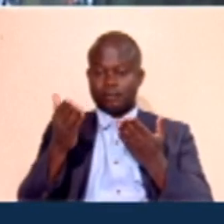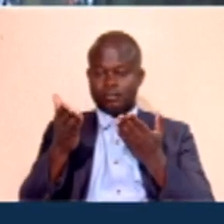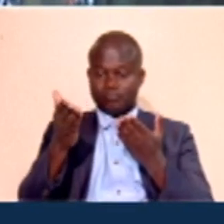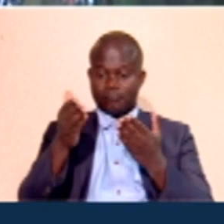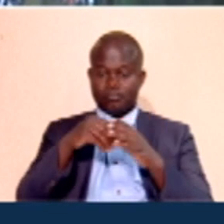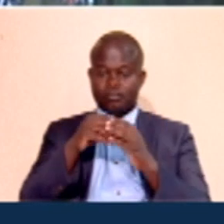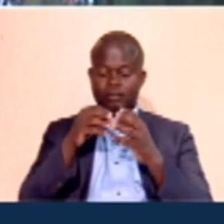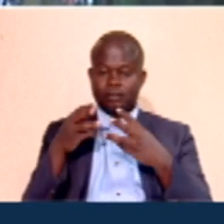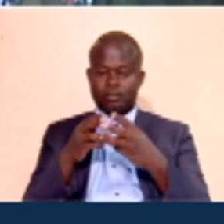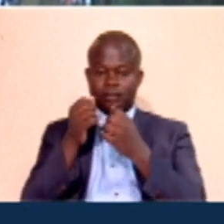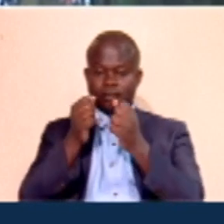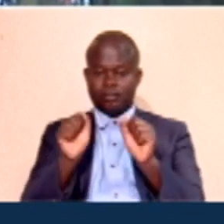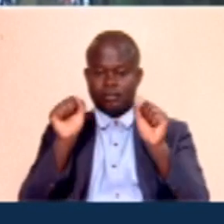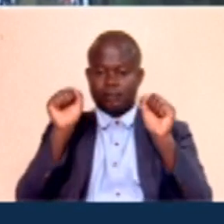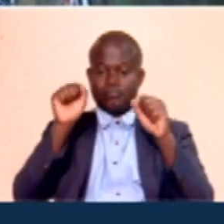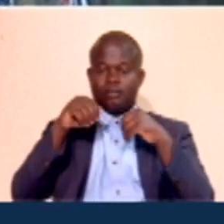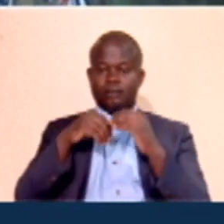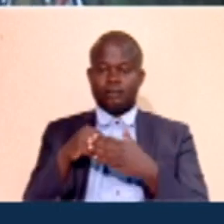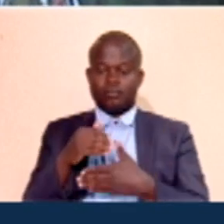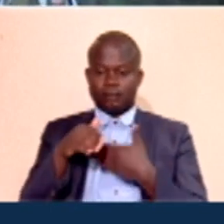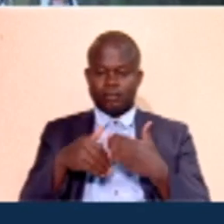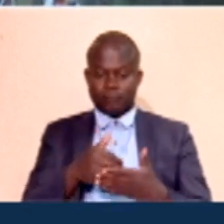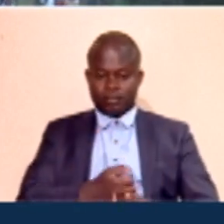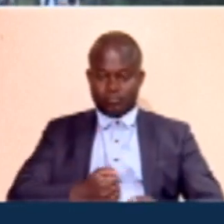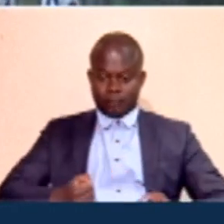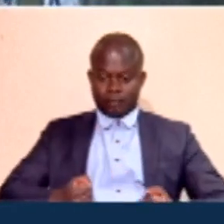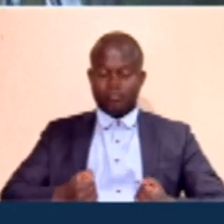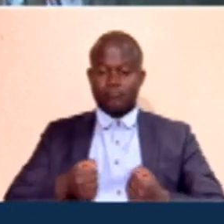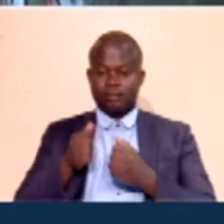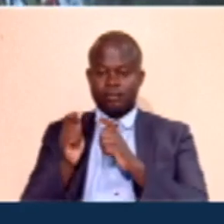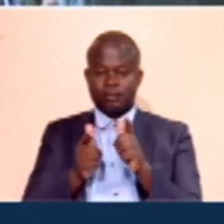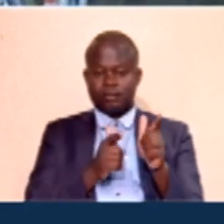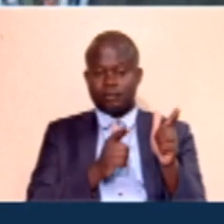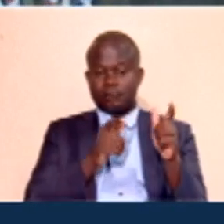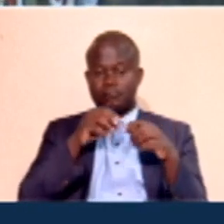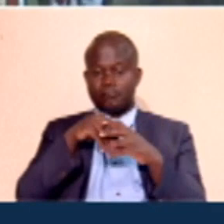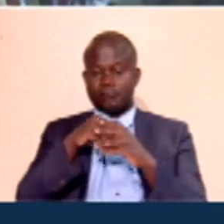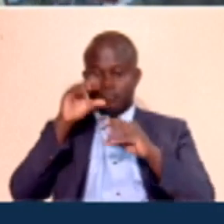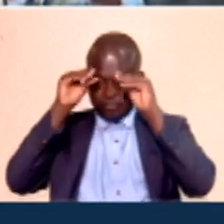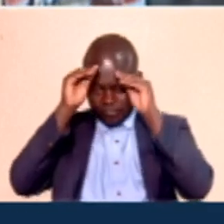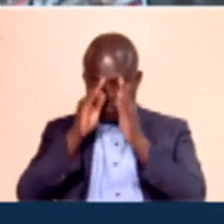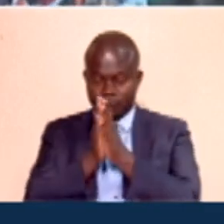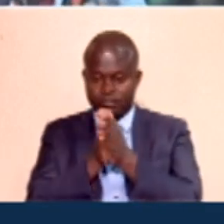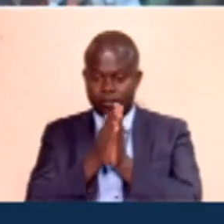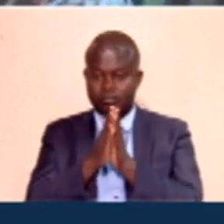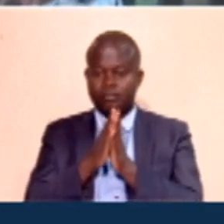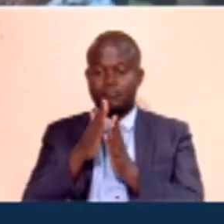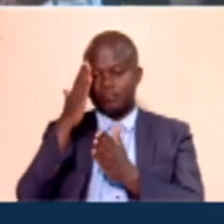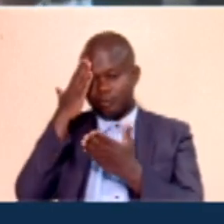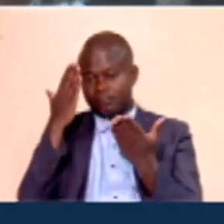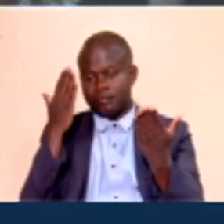rwo kubohora igihugu cyacu, agatenge wari umwambaro wambarwaga n'abasirikari ku rugamba. Ni mwiga histoire, mukabibona